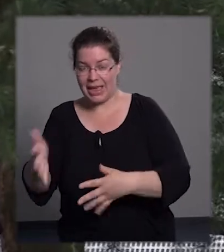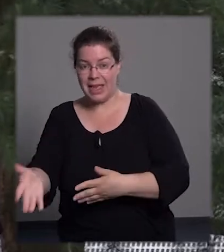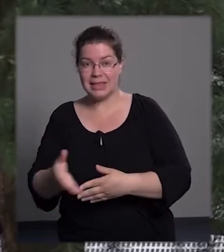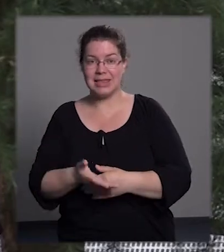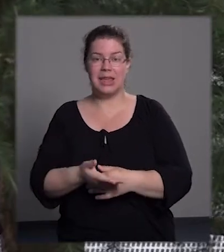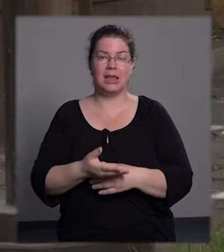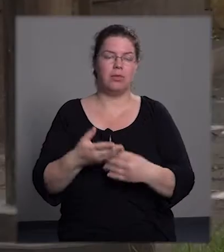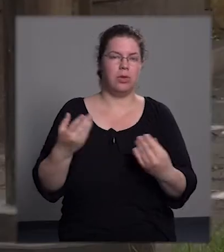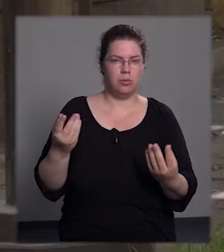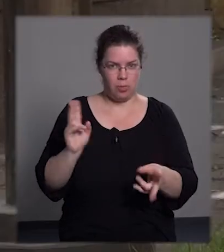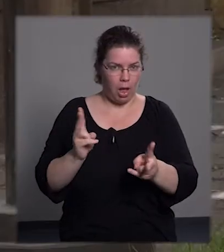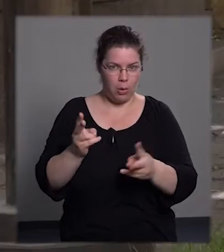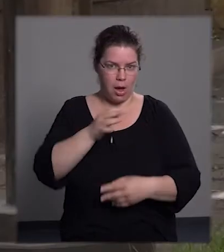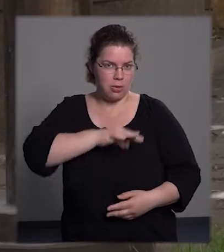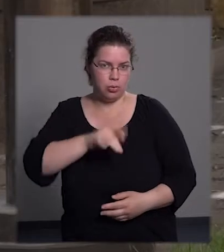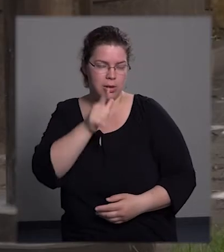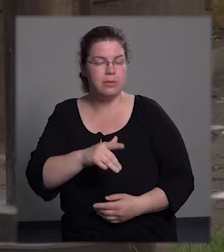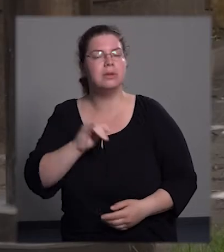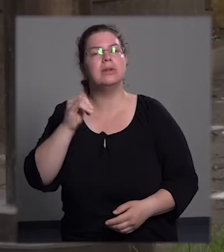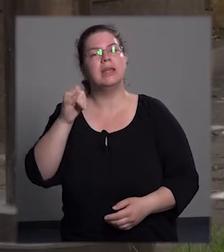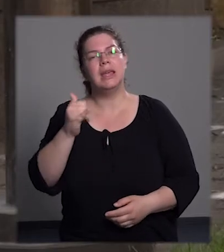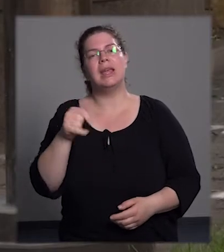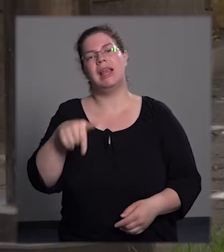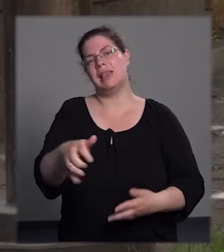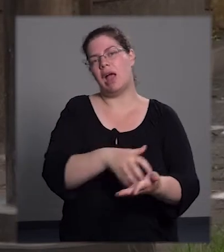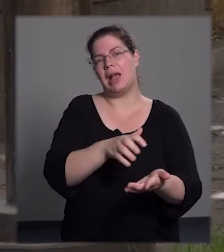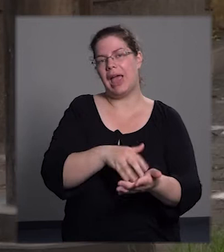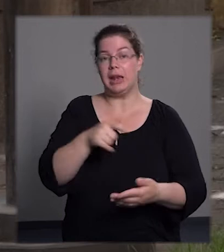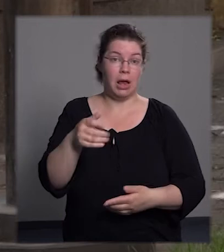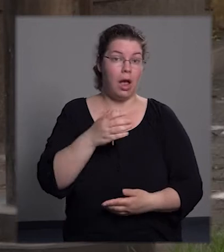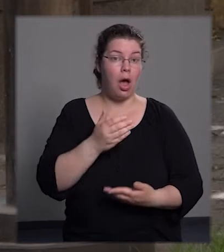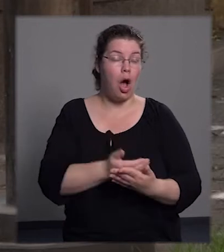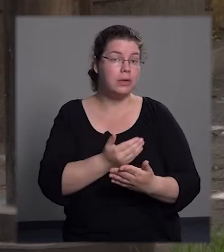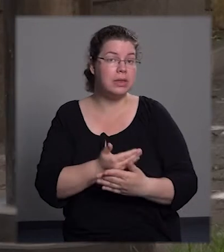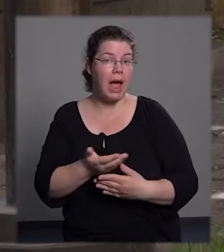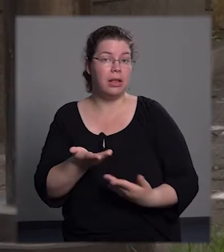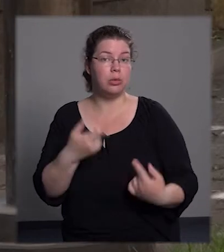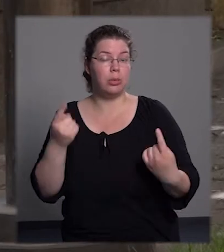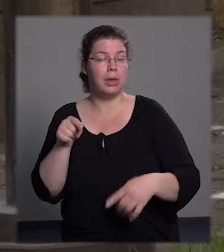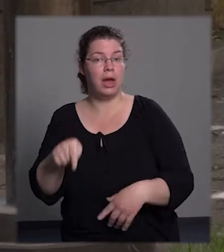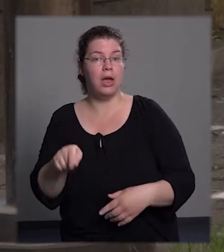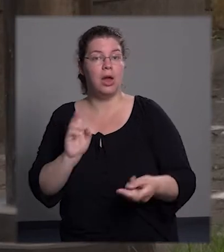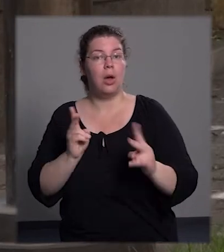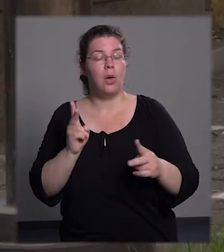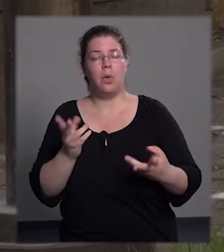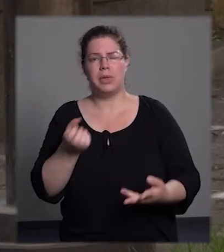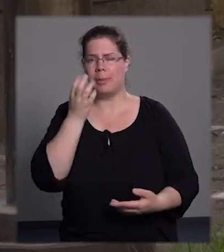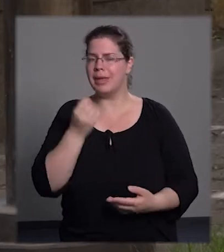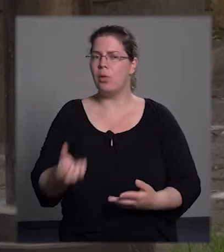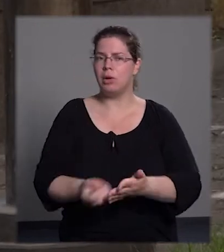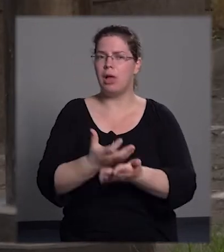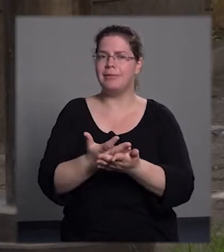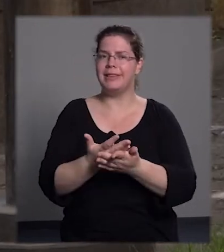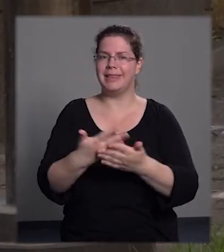tehát valamilyen módon ez hasznosulni fog. Igen, tulajdonképpen ezt a kertet használtuk mi arra is, hogy ugye amikor tavaszi tárlat